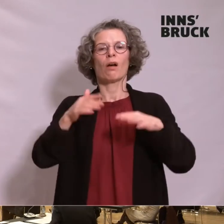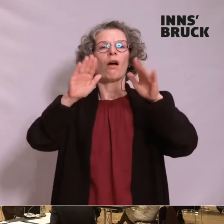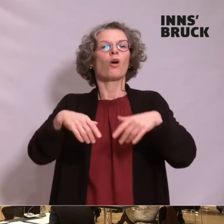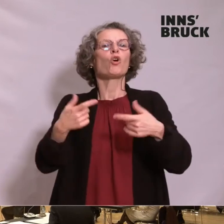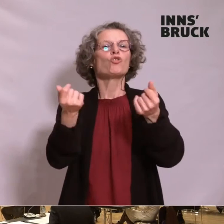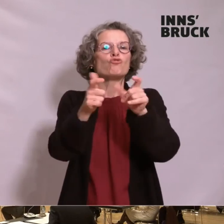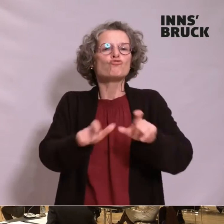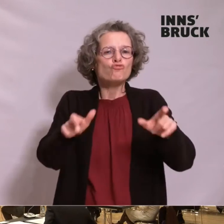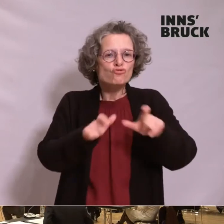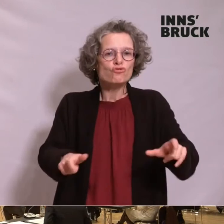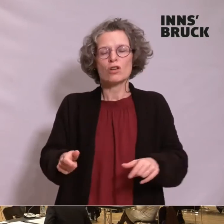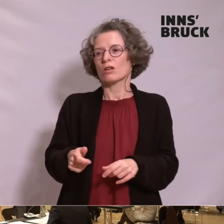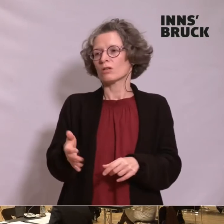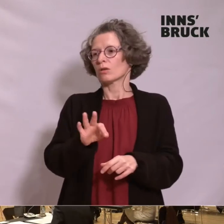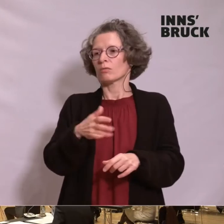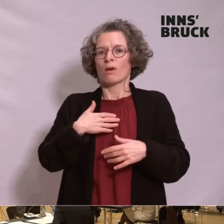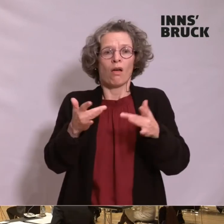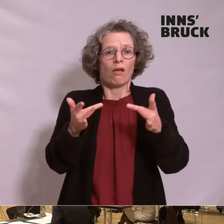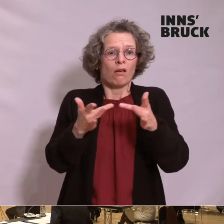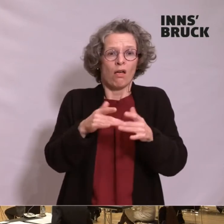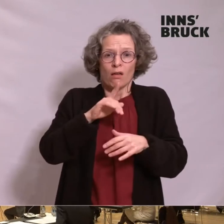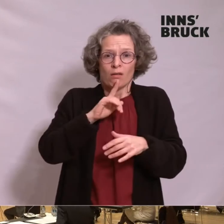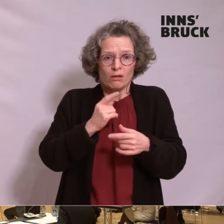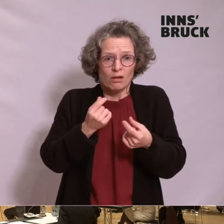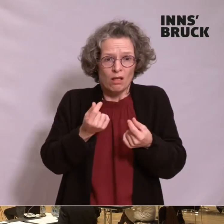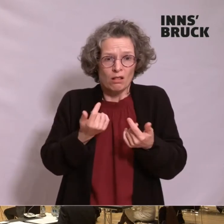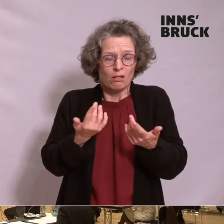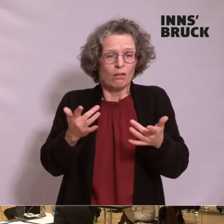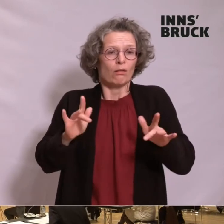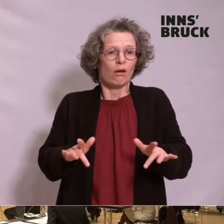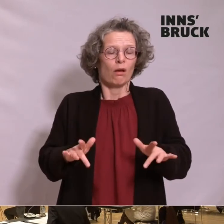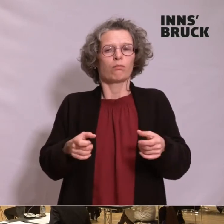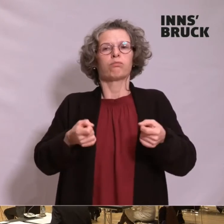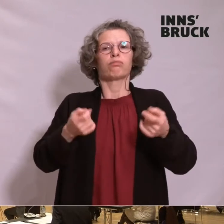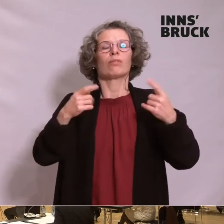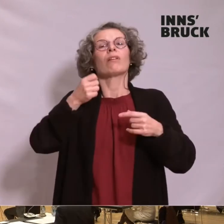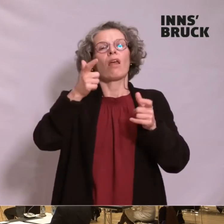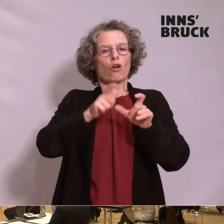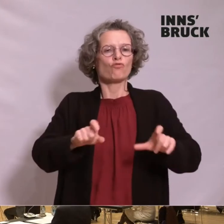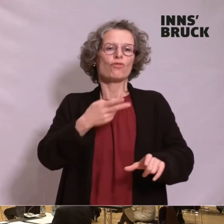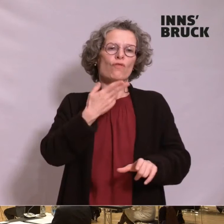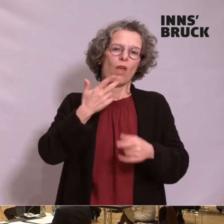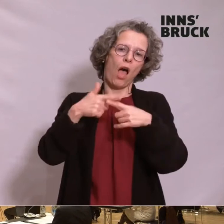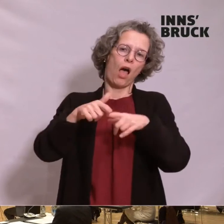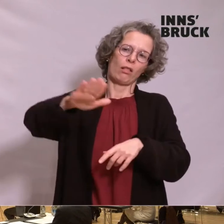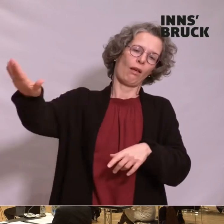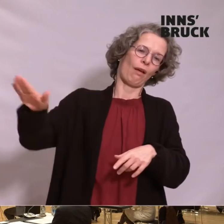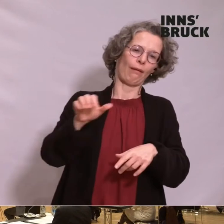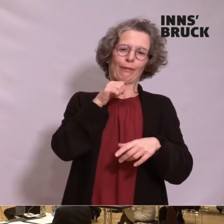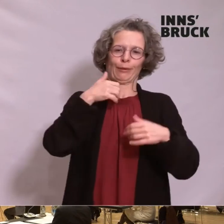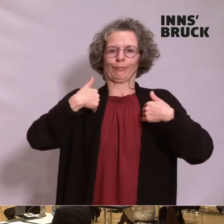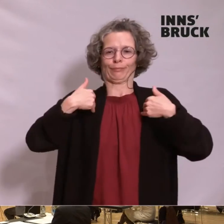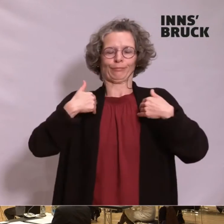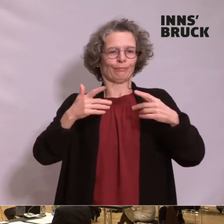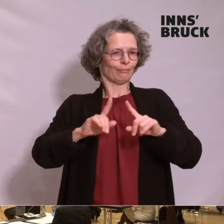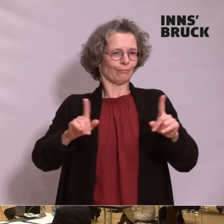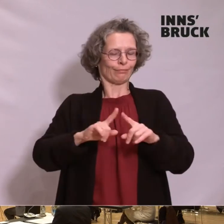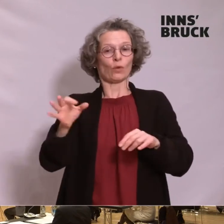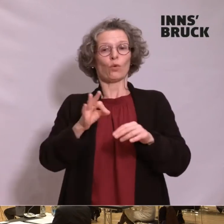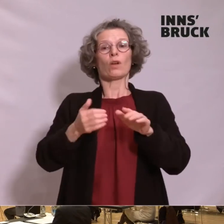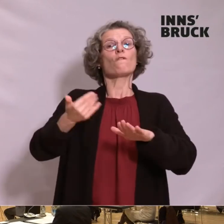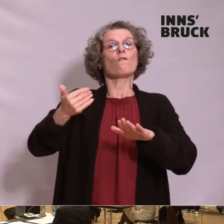fehlenden Mitteln natürlich verursacht durch die anderen oder noch beliebter die